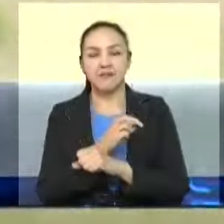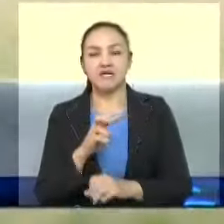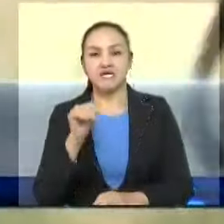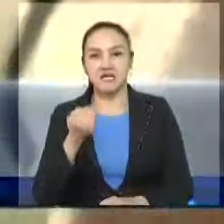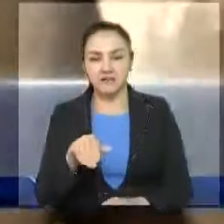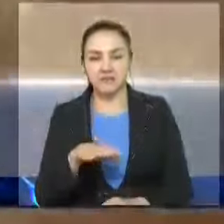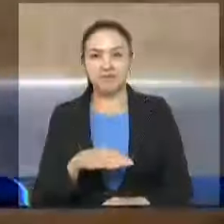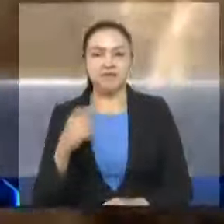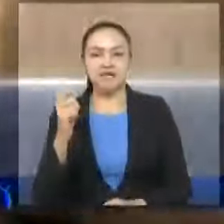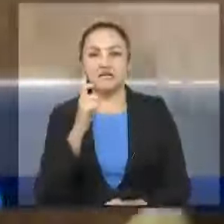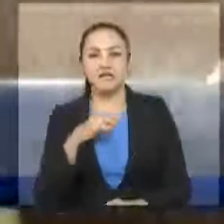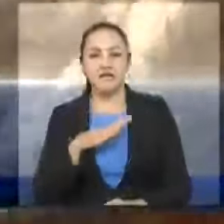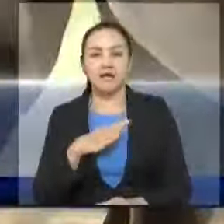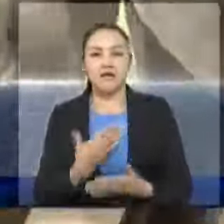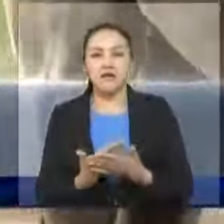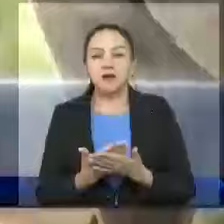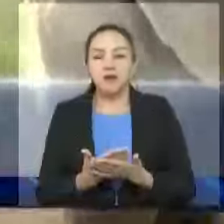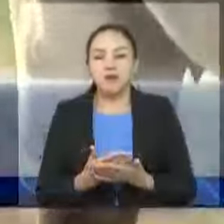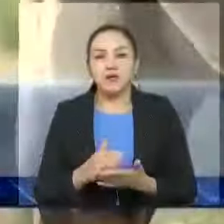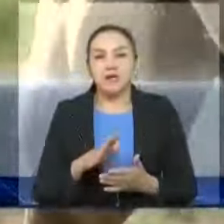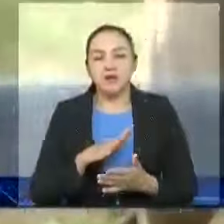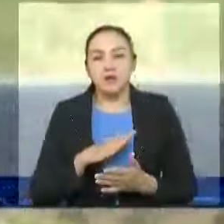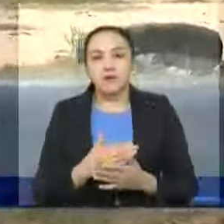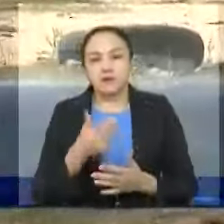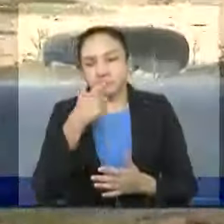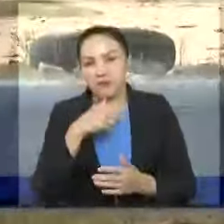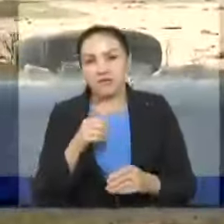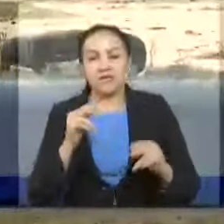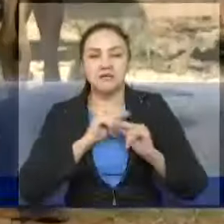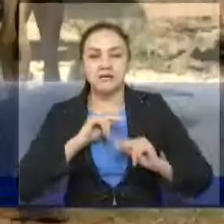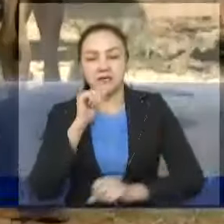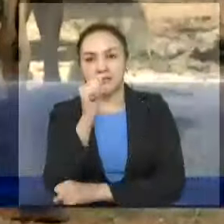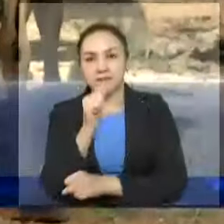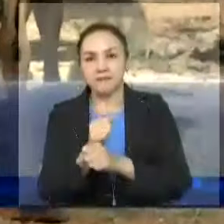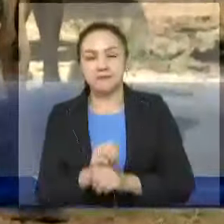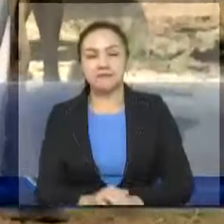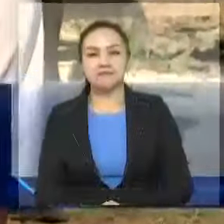«Ашат». Владелец бизнеса создал благоприятные условия для своих работников.